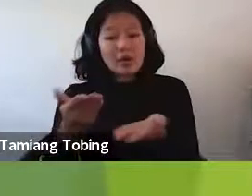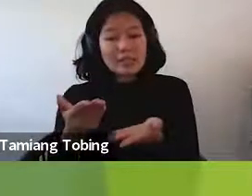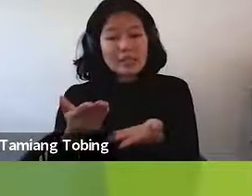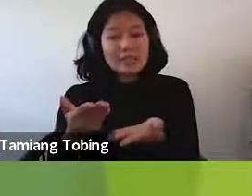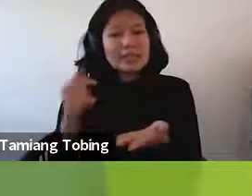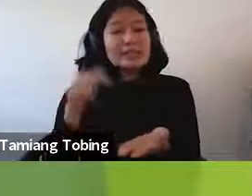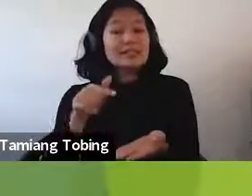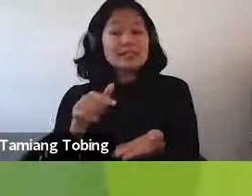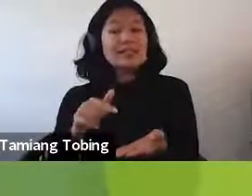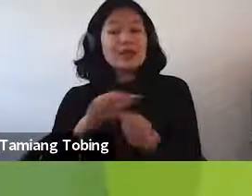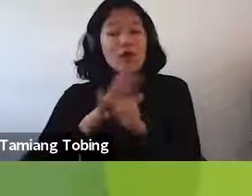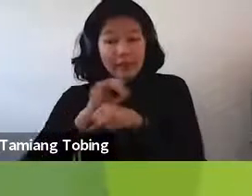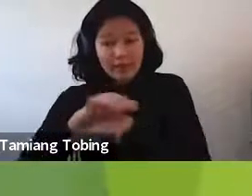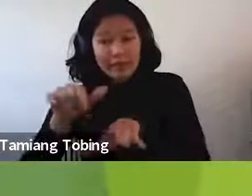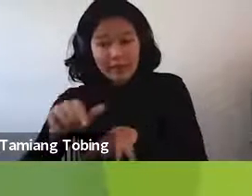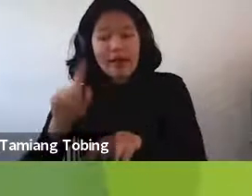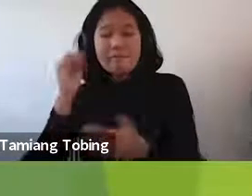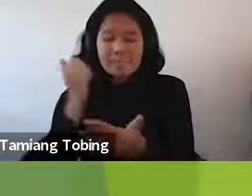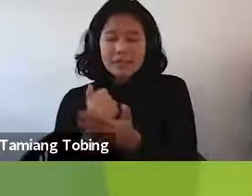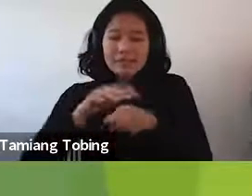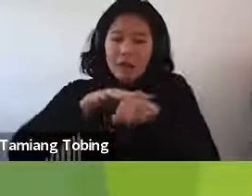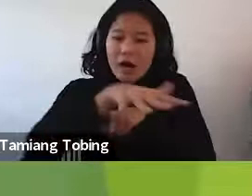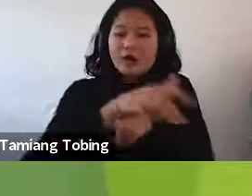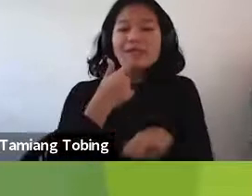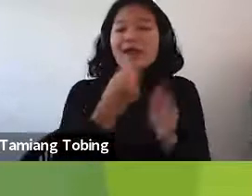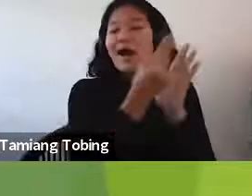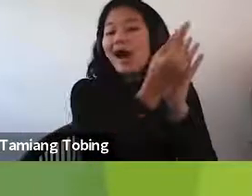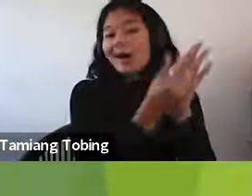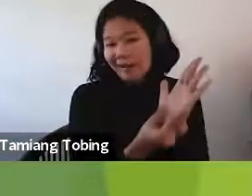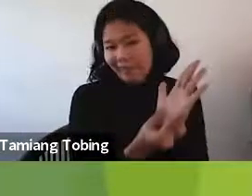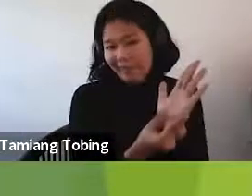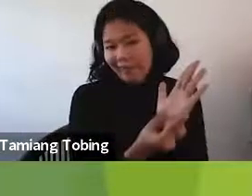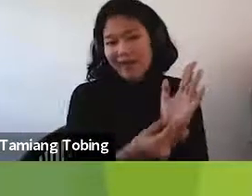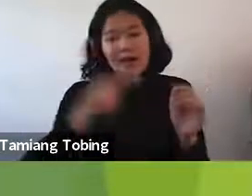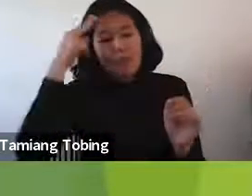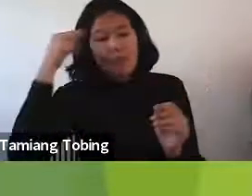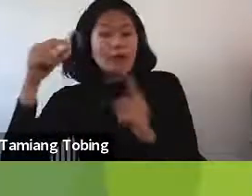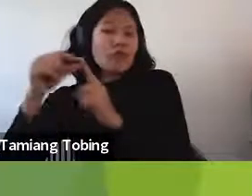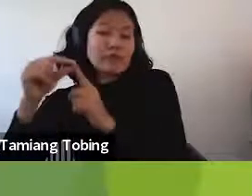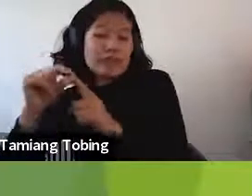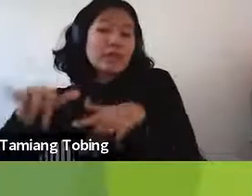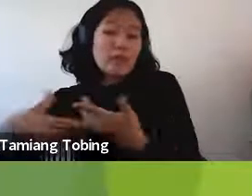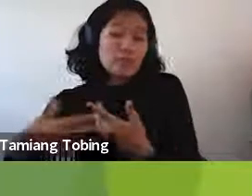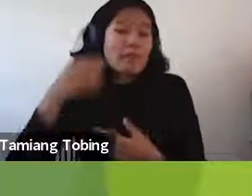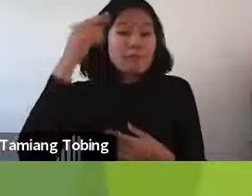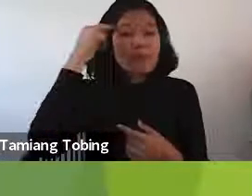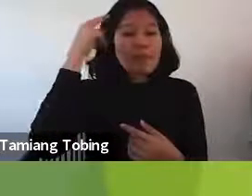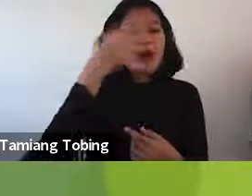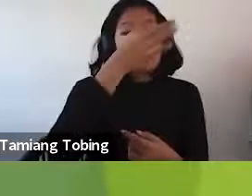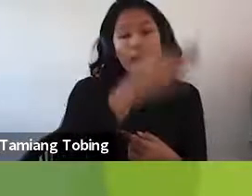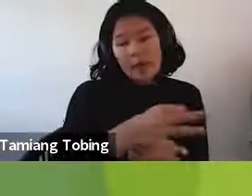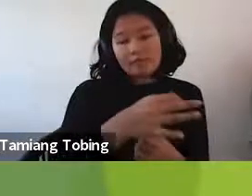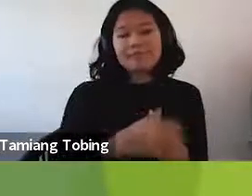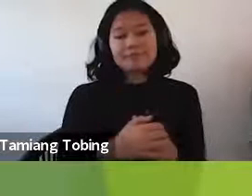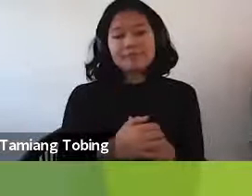ini akan mempengaruhi skema penganggaran yang akan dilaksanakan baik oleh pemerintah provinsi maupun pemerintah kabupaten kota. Sehingga